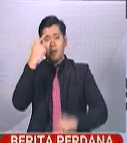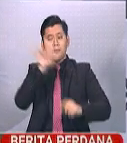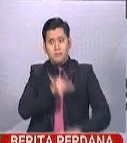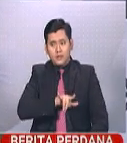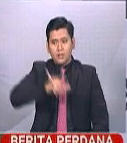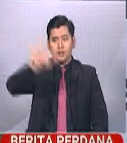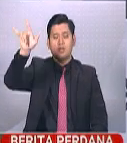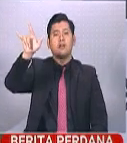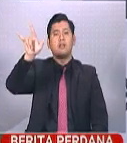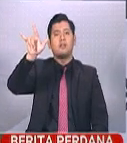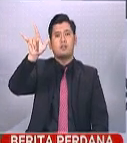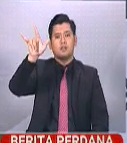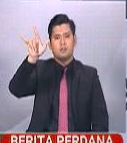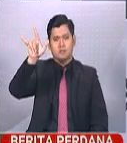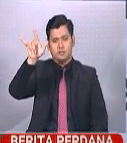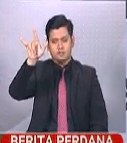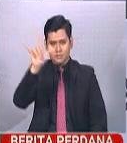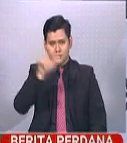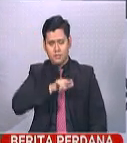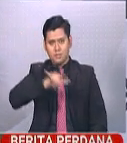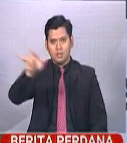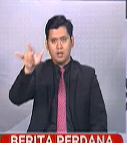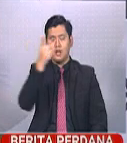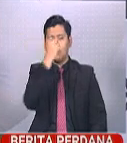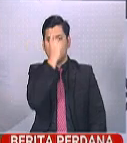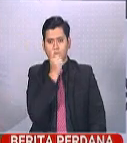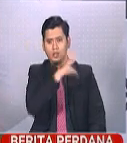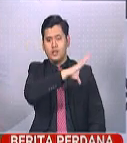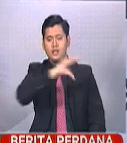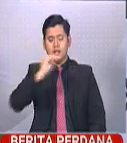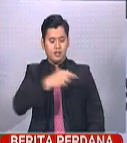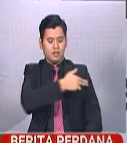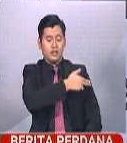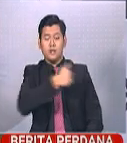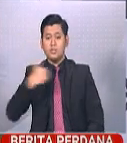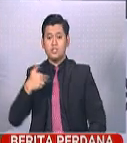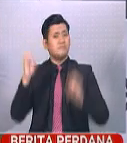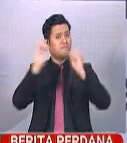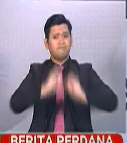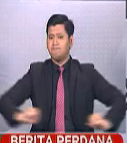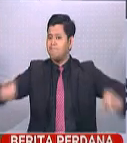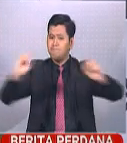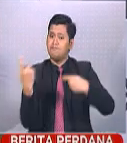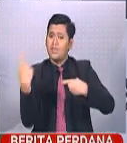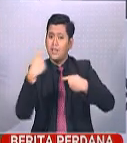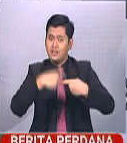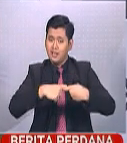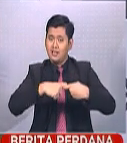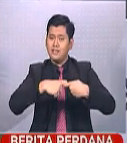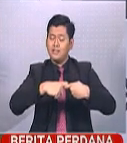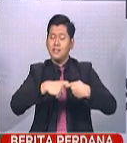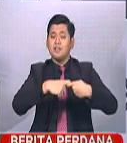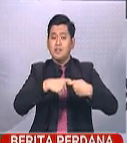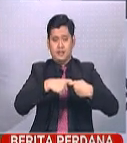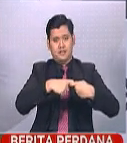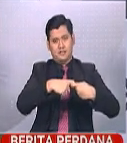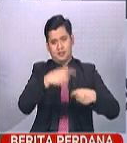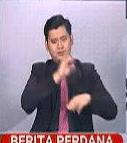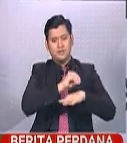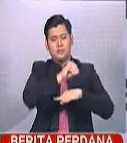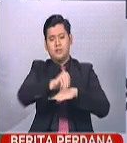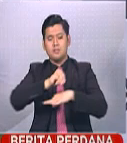dan juga Indonesia dan tidak berkaitan dengan jangkitan dan masa-masa bekerja